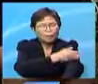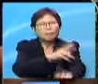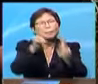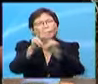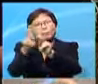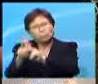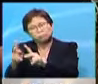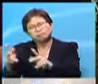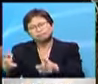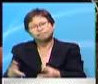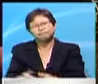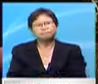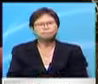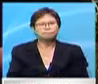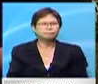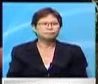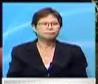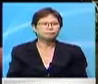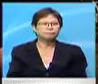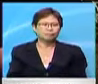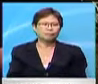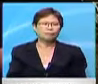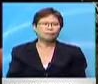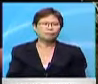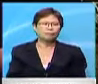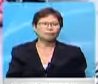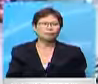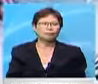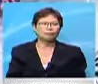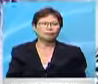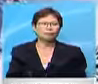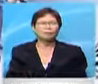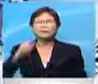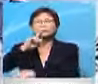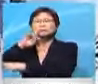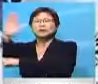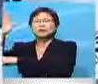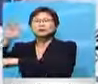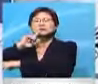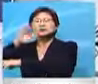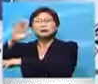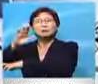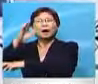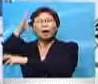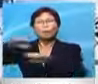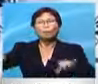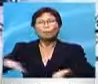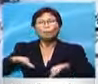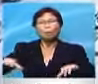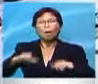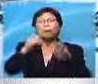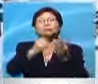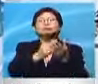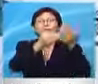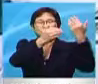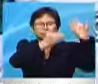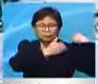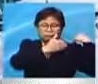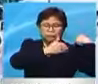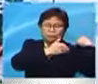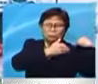kampung-kampung yang ada dan penduduk-penduduk di Kuala ini janjinya akan melaksanakan amanah dan tanggungjawab